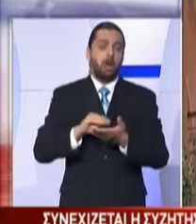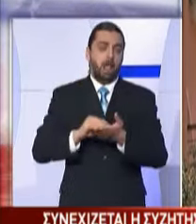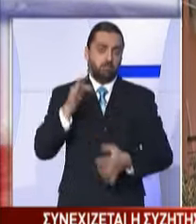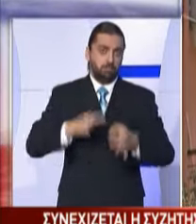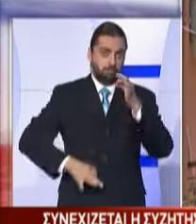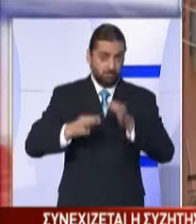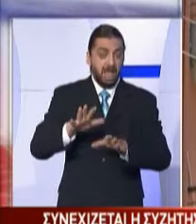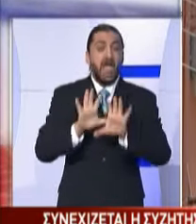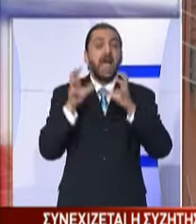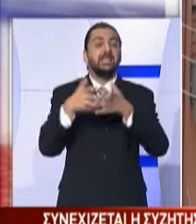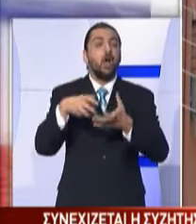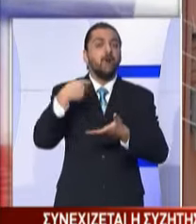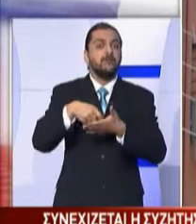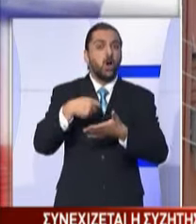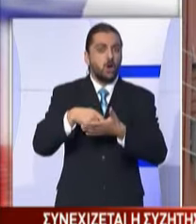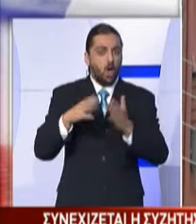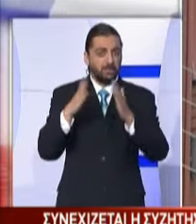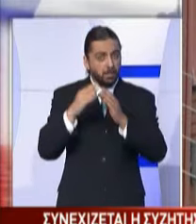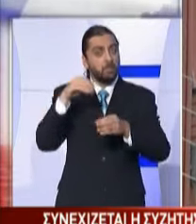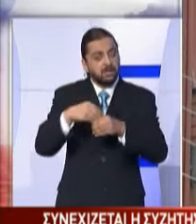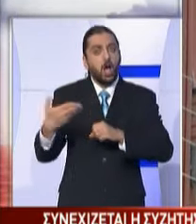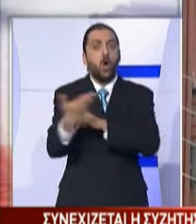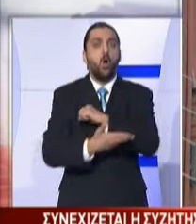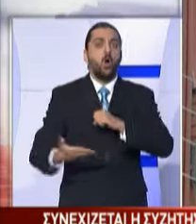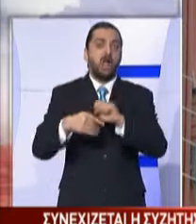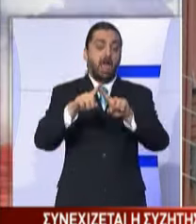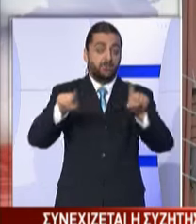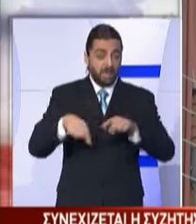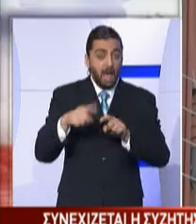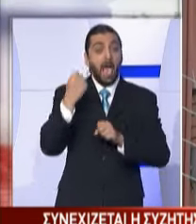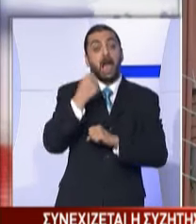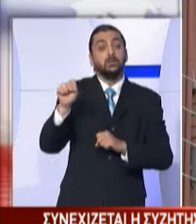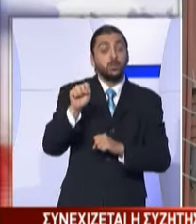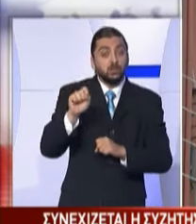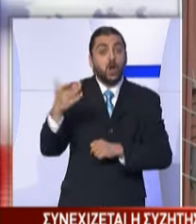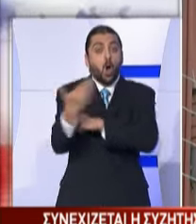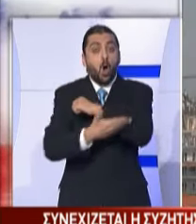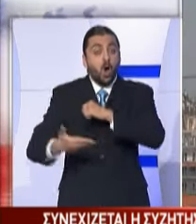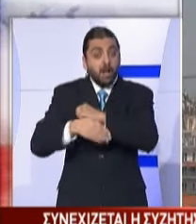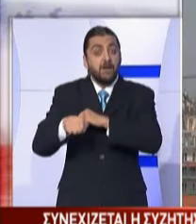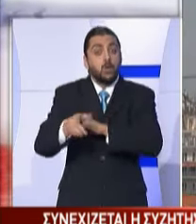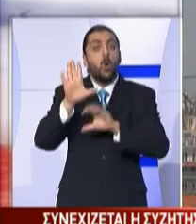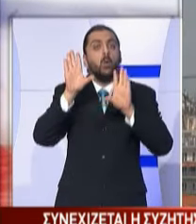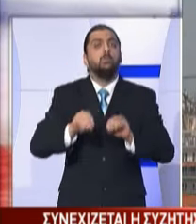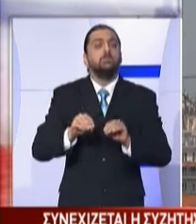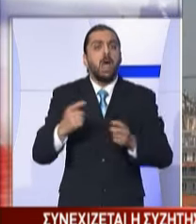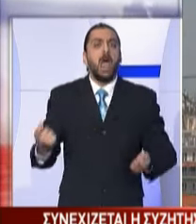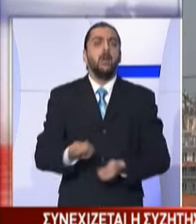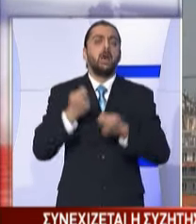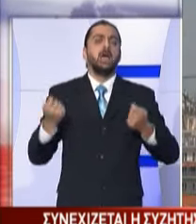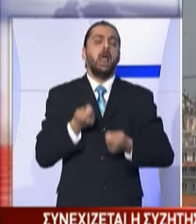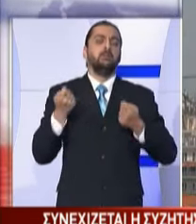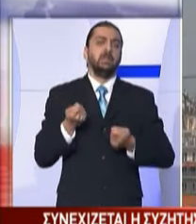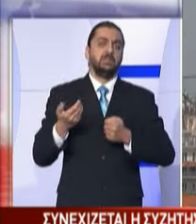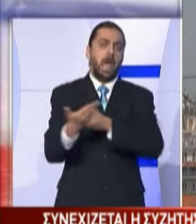Στο νέο ενιαίο φόρο ακινήτων θα υπαχθούν και τα αγροτεμάχια και θα εξαιρεθούν μόνο αυτά που χρησιμοποιούνται για αγροτική εκμετάλλευση από τους